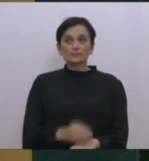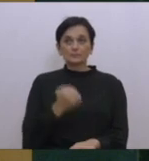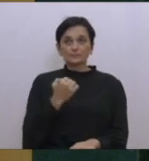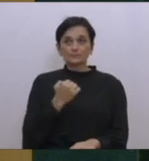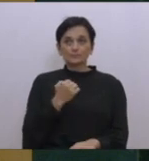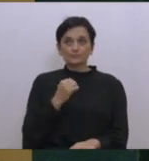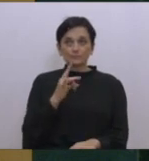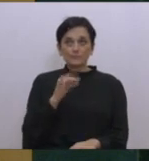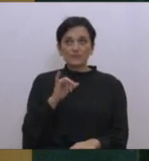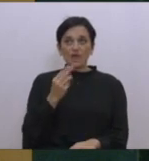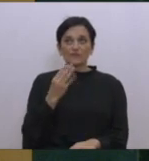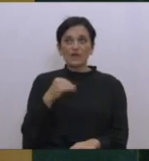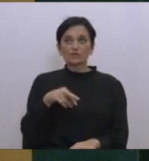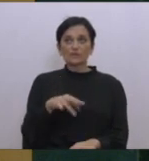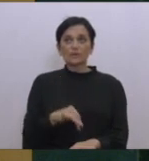ალექსანდრე აქუიაშვილი.